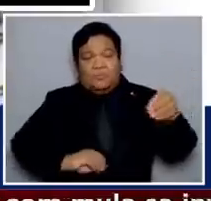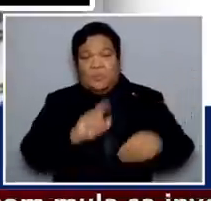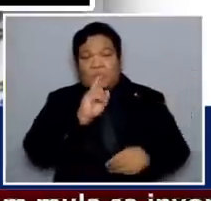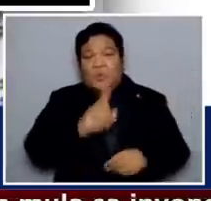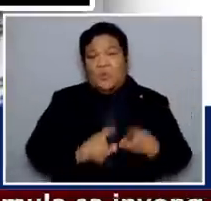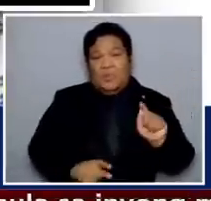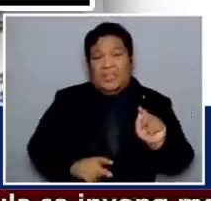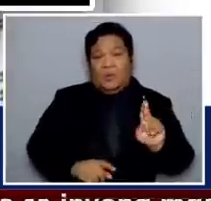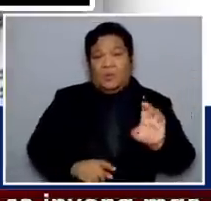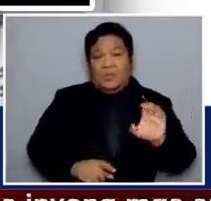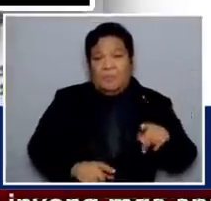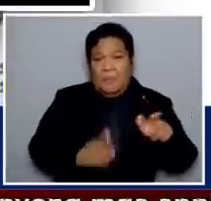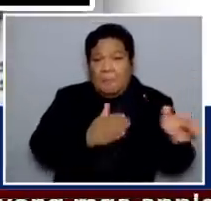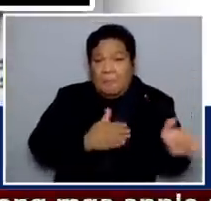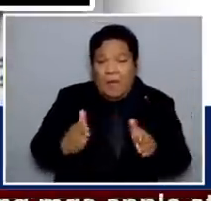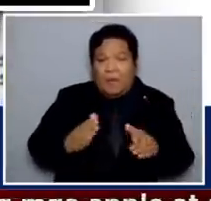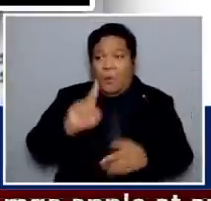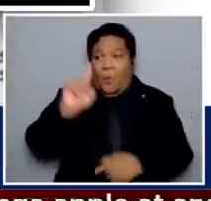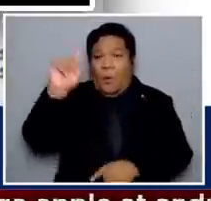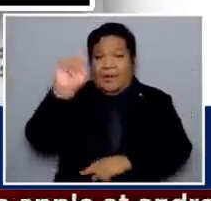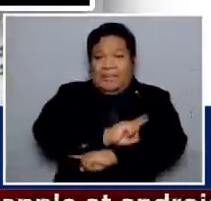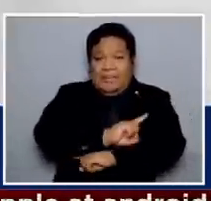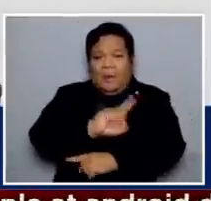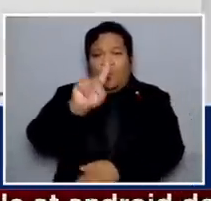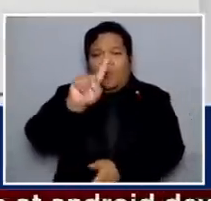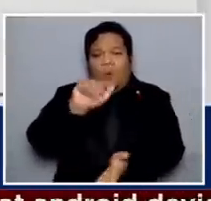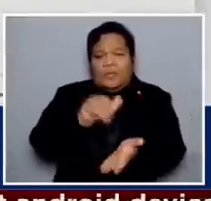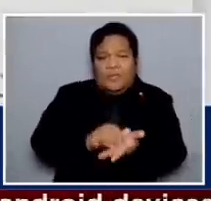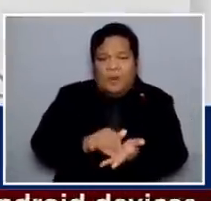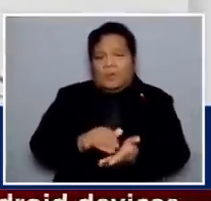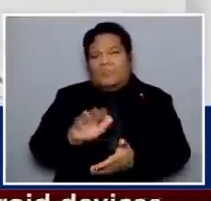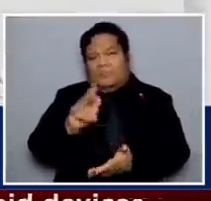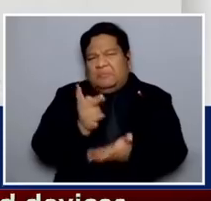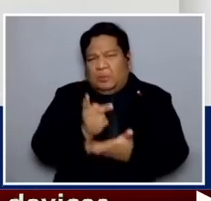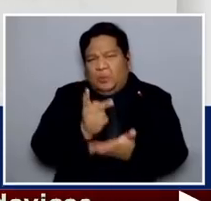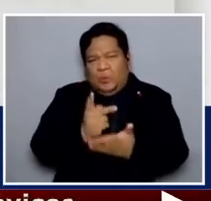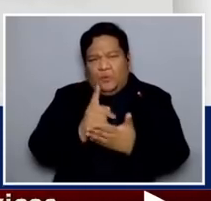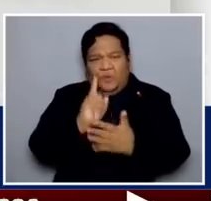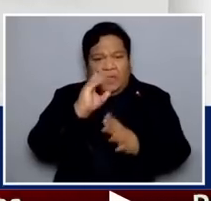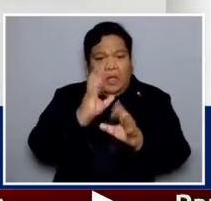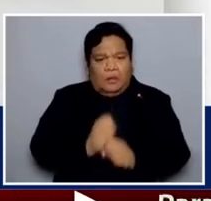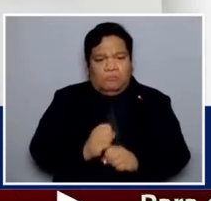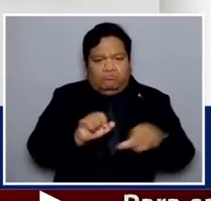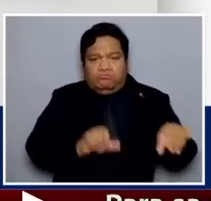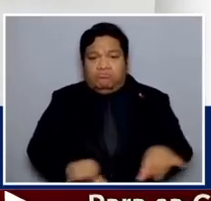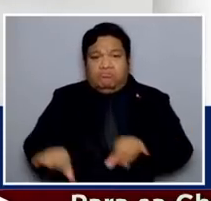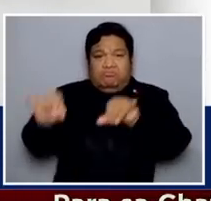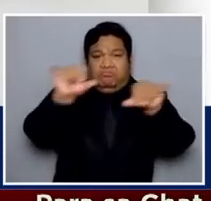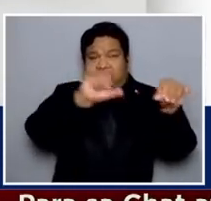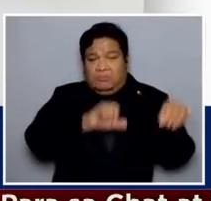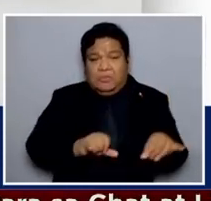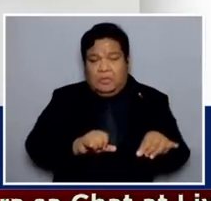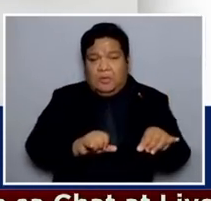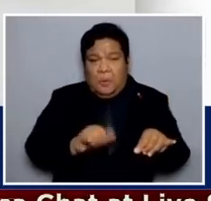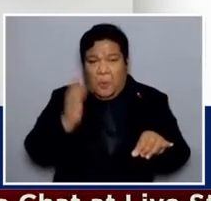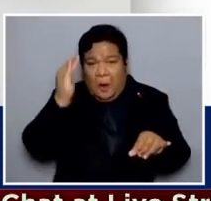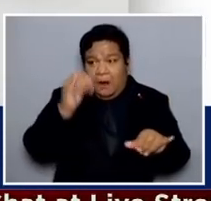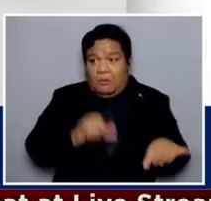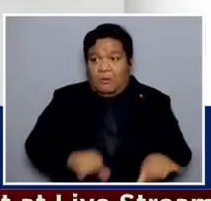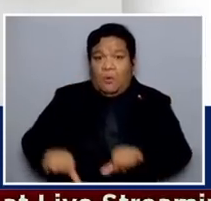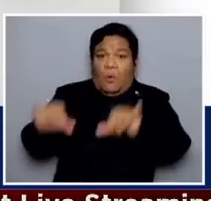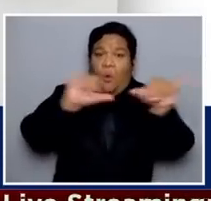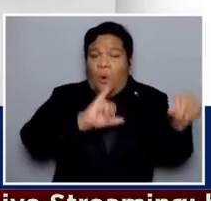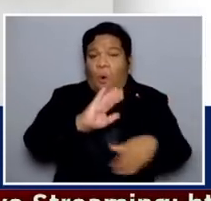pesos kada araw ang minimum wage ng NCR. Across the board kasi, o para sa lahat ng manggagawa ang hiling